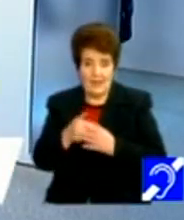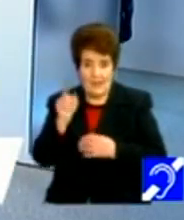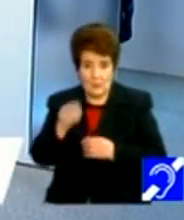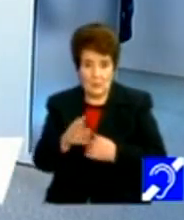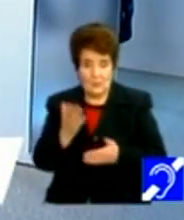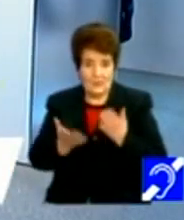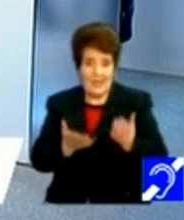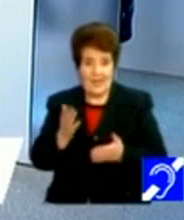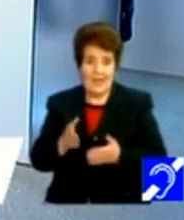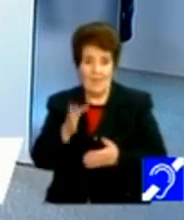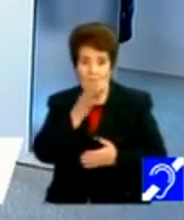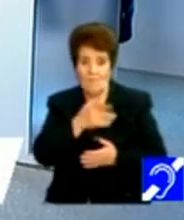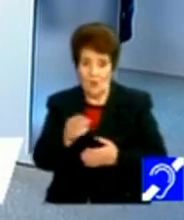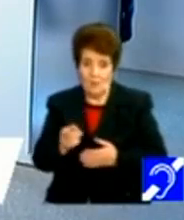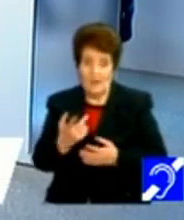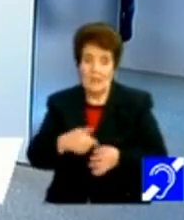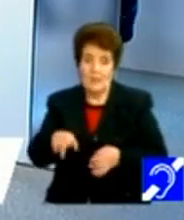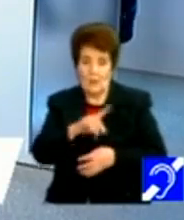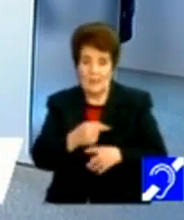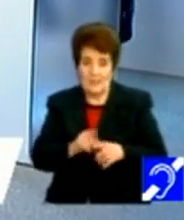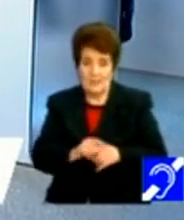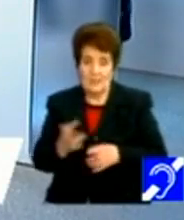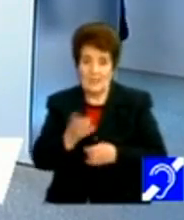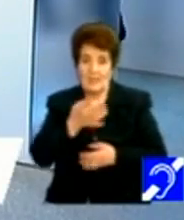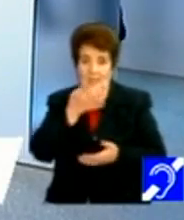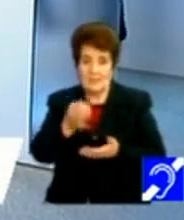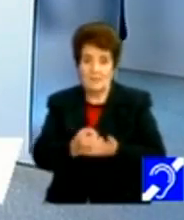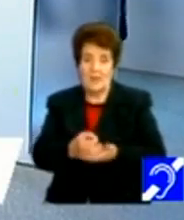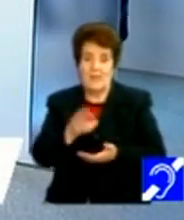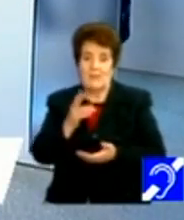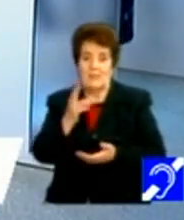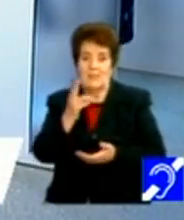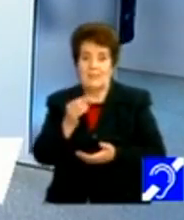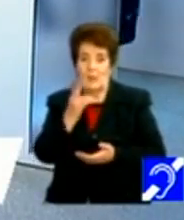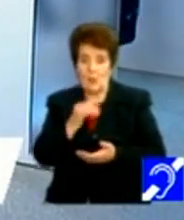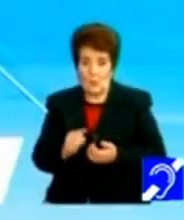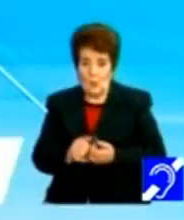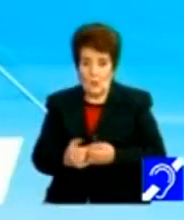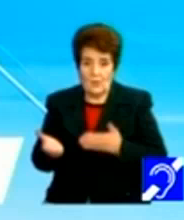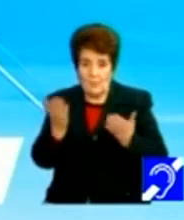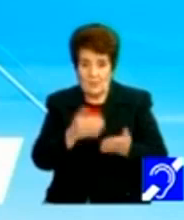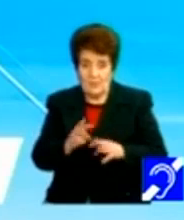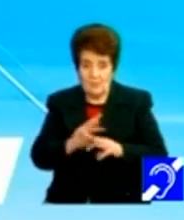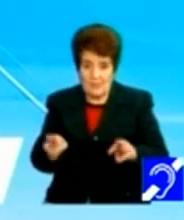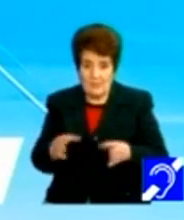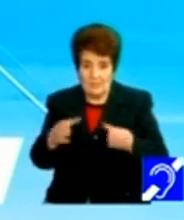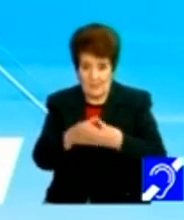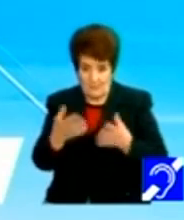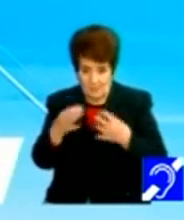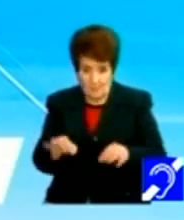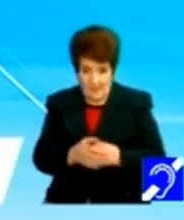dacă este vorba despre toate aceste nume, trebuie să ne asumăm și numele Țicu. Pentru că pe domnul Țicu l-am propus ministru din partea Partidului